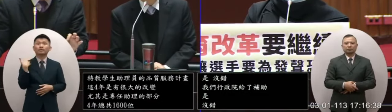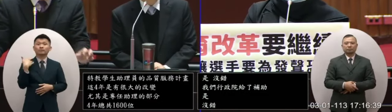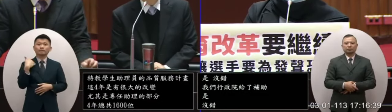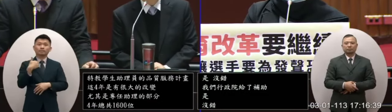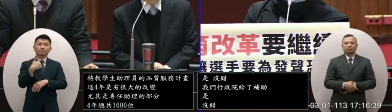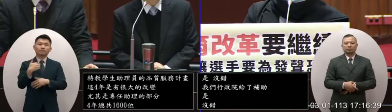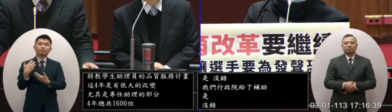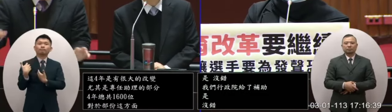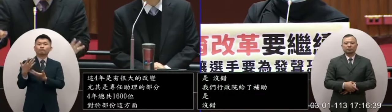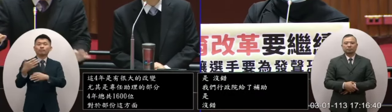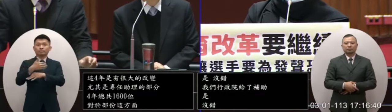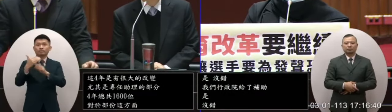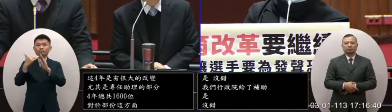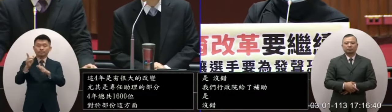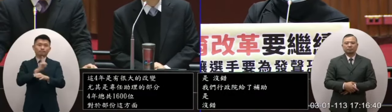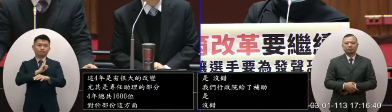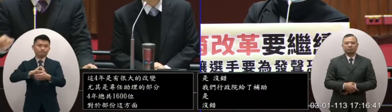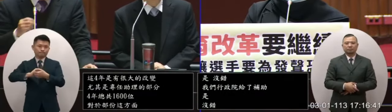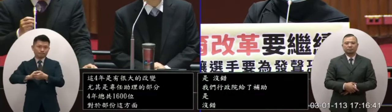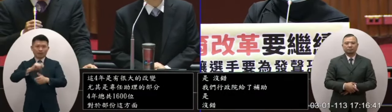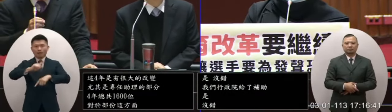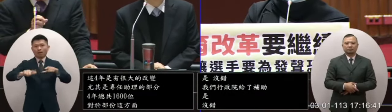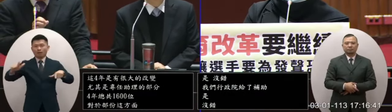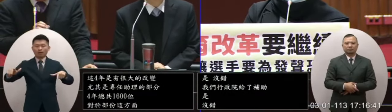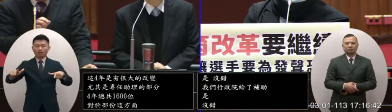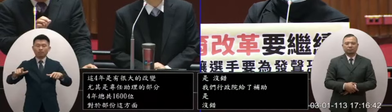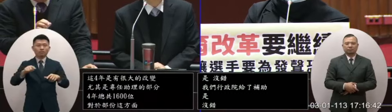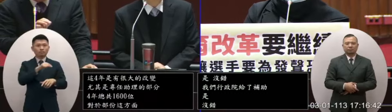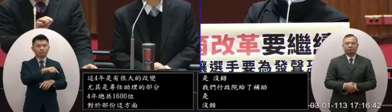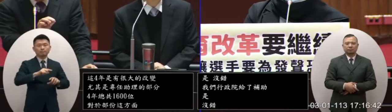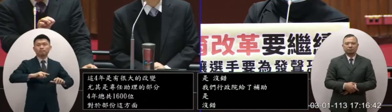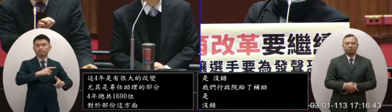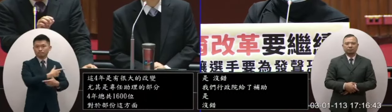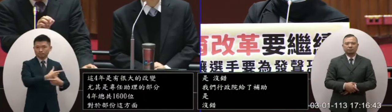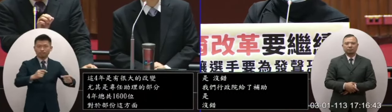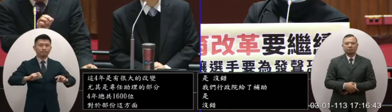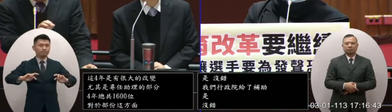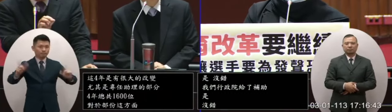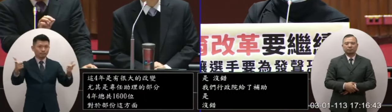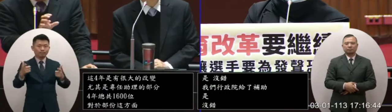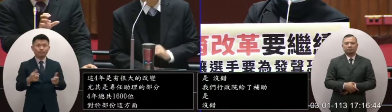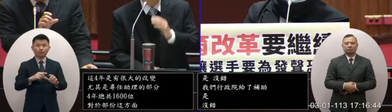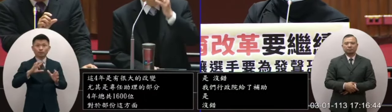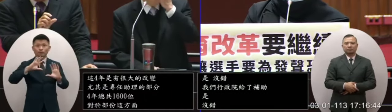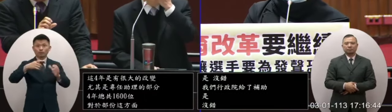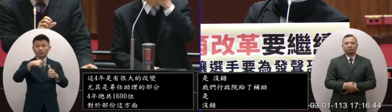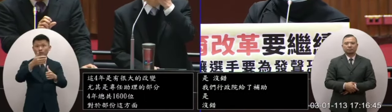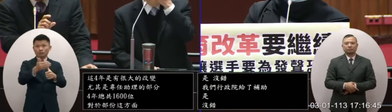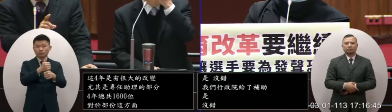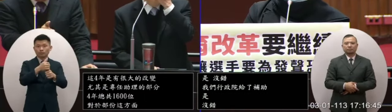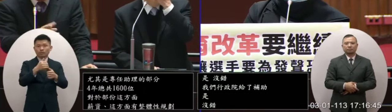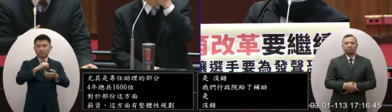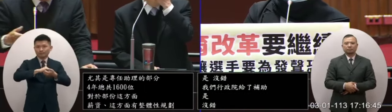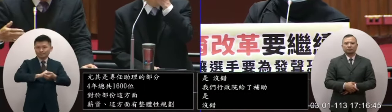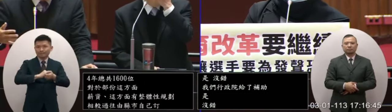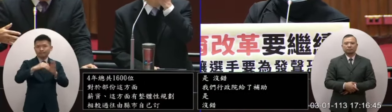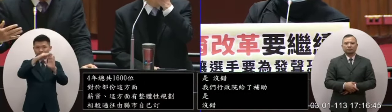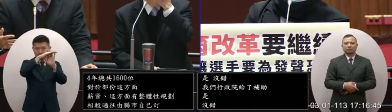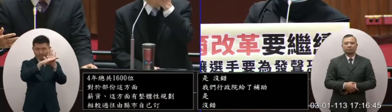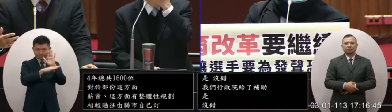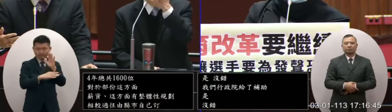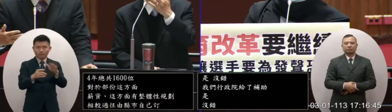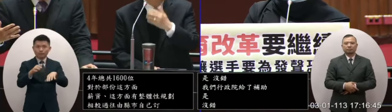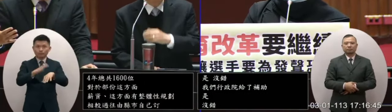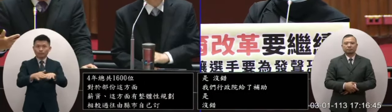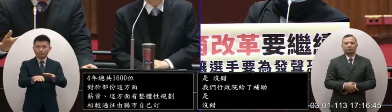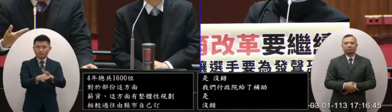市自己个别定落差非常的大，那现在目前国教署也正在定相关的要点跟手册，也就是如委